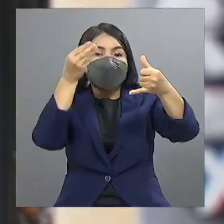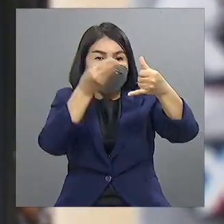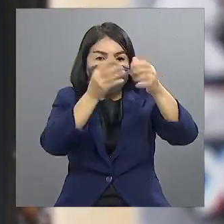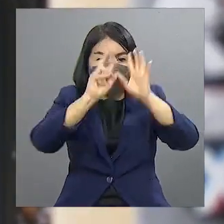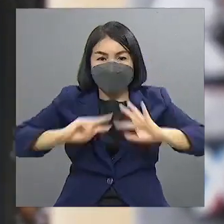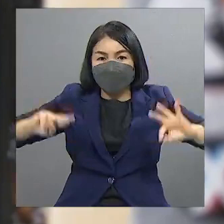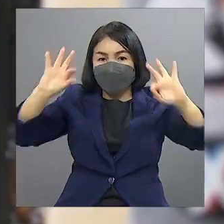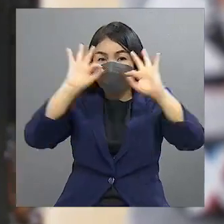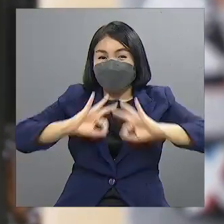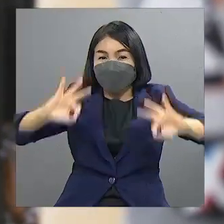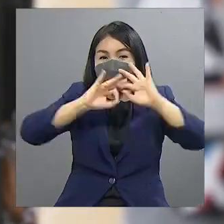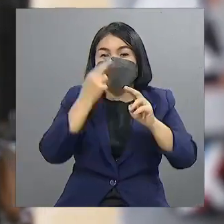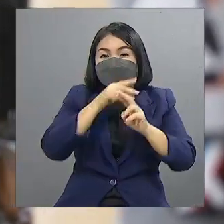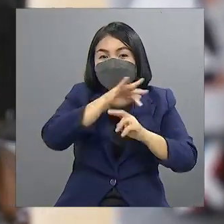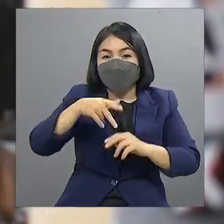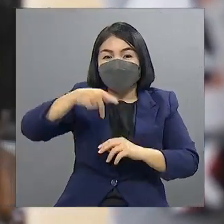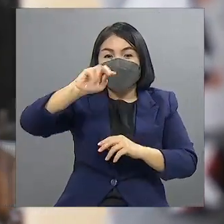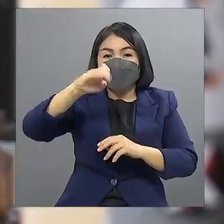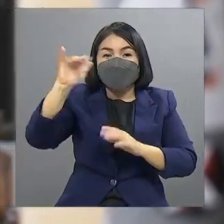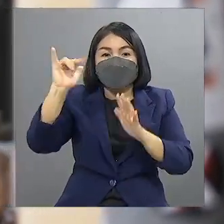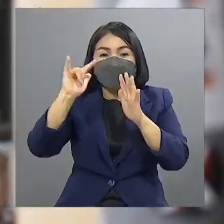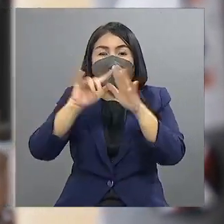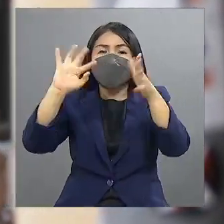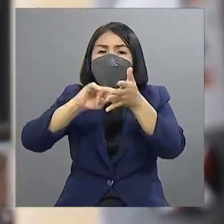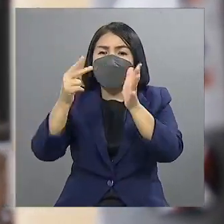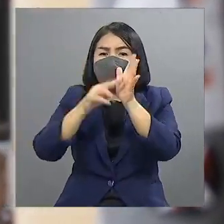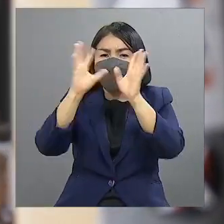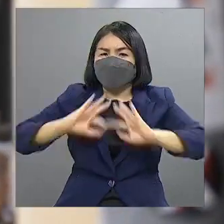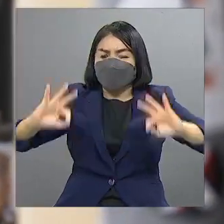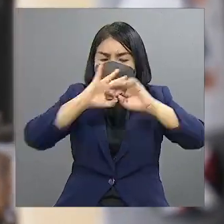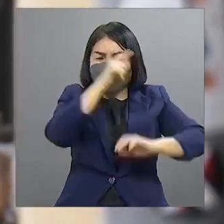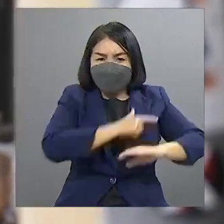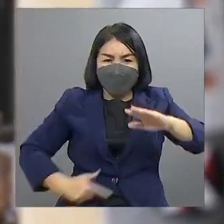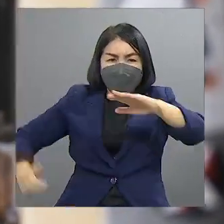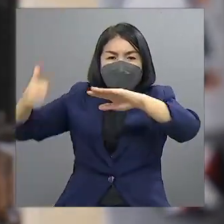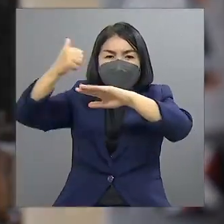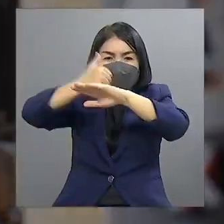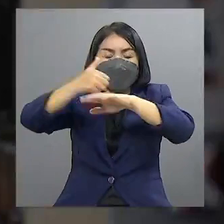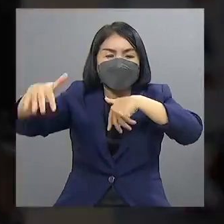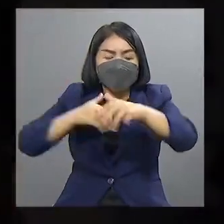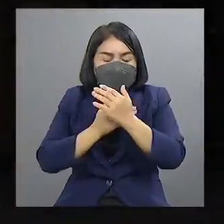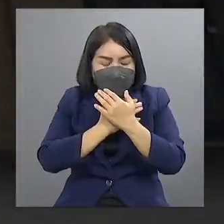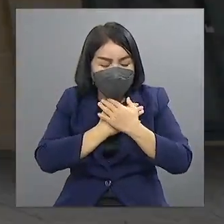หรือที่แปลว่าพระราชาผู้ยิ่งใหญ่อันเป็นที่รักของปวงชนชาวไทยนั่นเองครับ